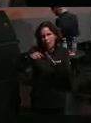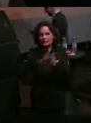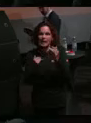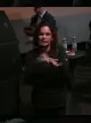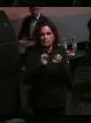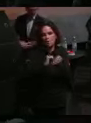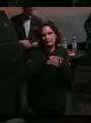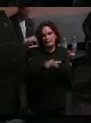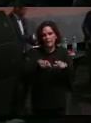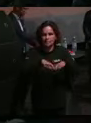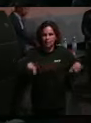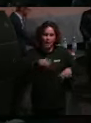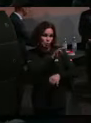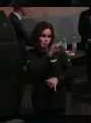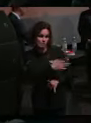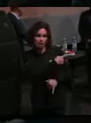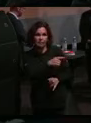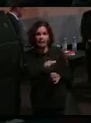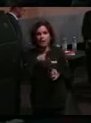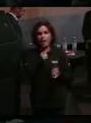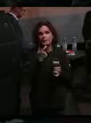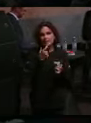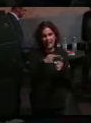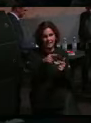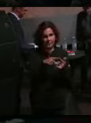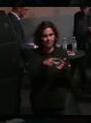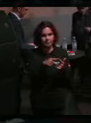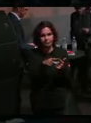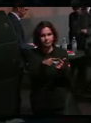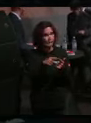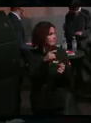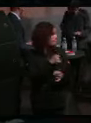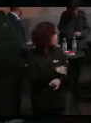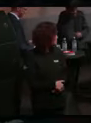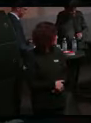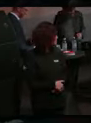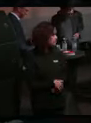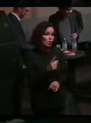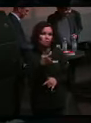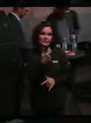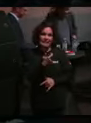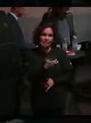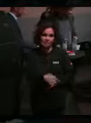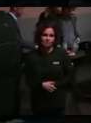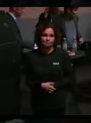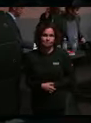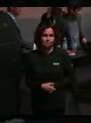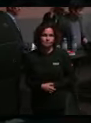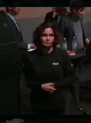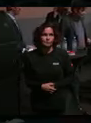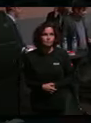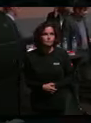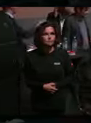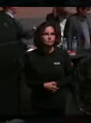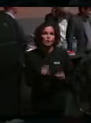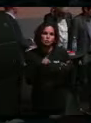takk til Asgeir Thomasgaard, Nils Røkke, Ann Østenby. Og Gina Gylver. Og